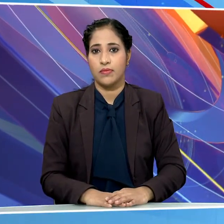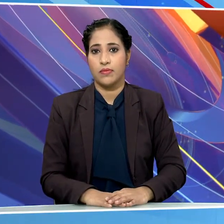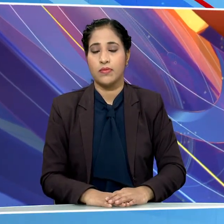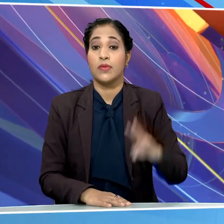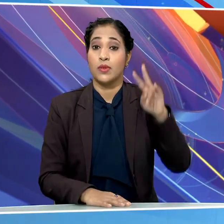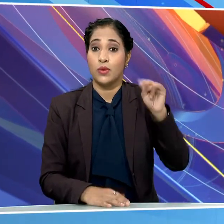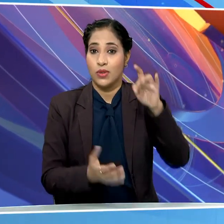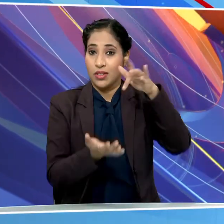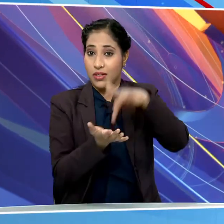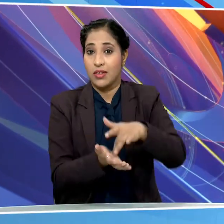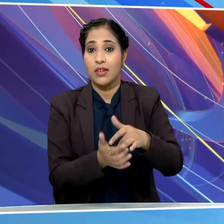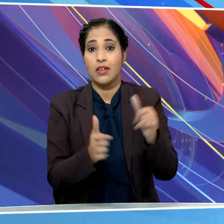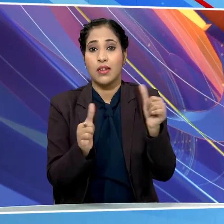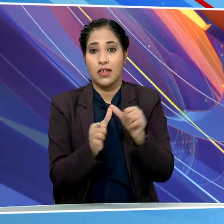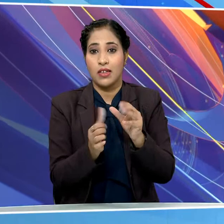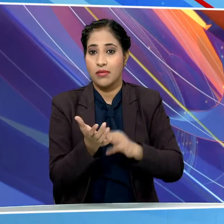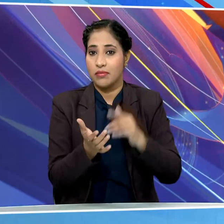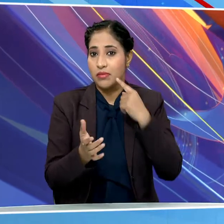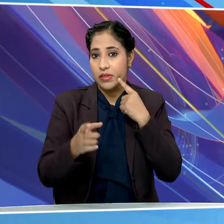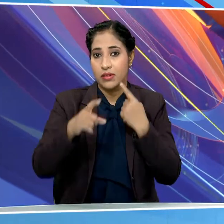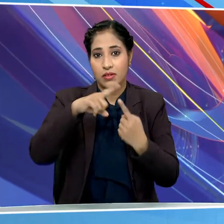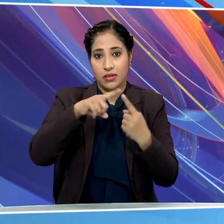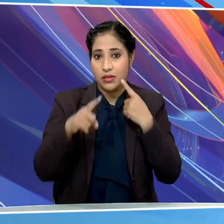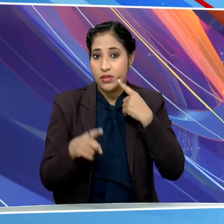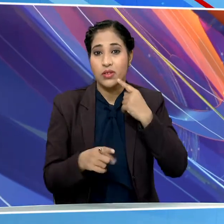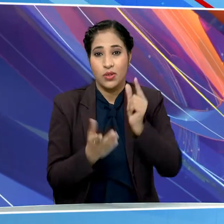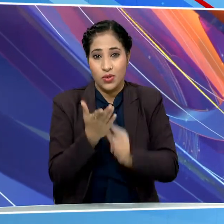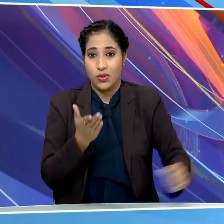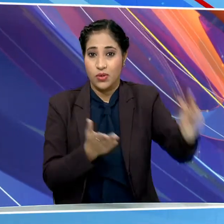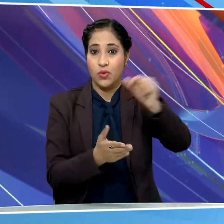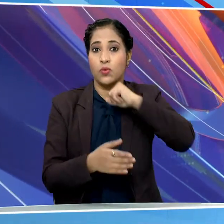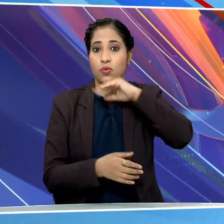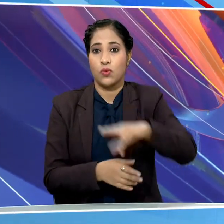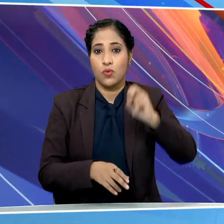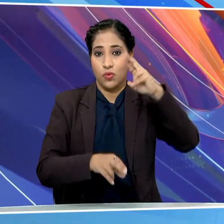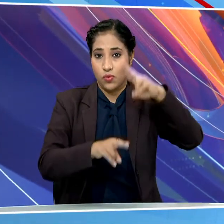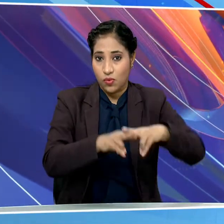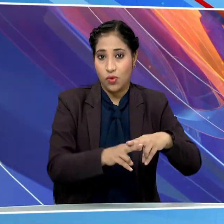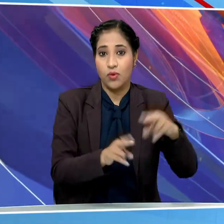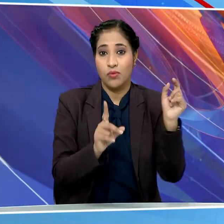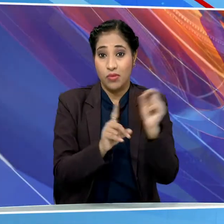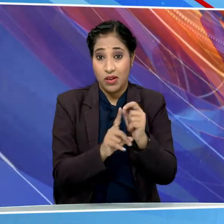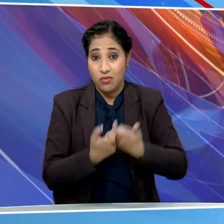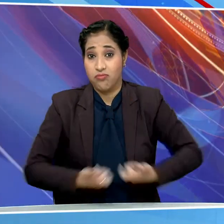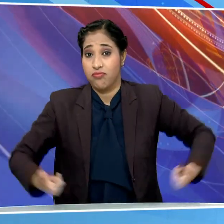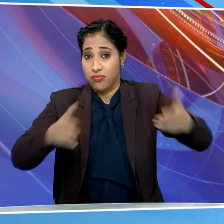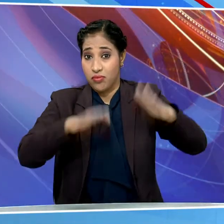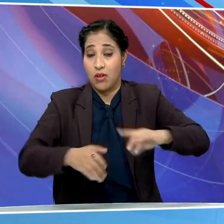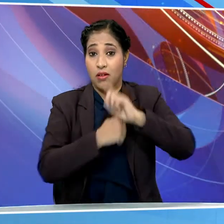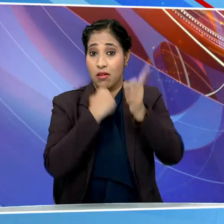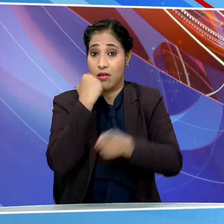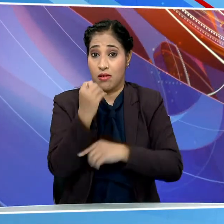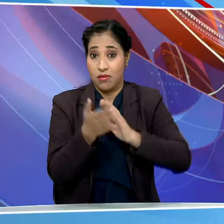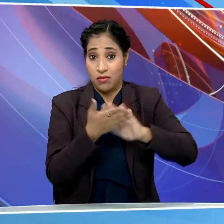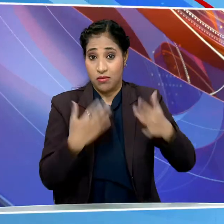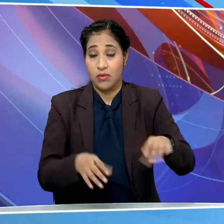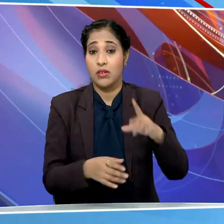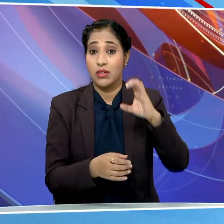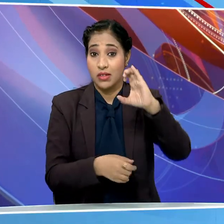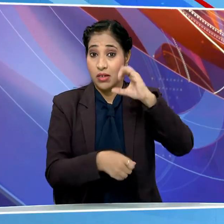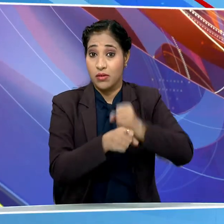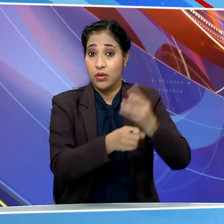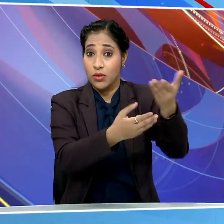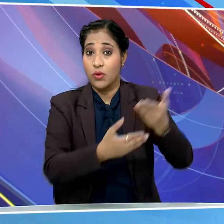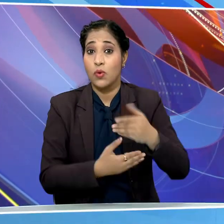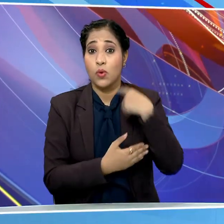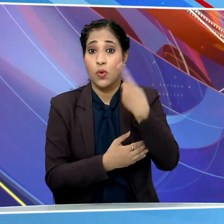और वहीं नोएडा के एमिटी विश्वविद्यालय में यूथ पार्लियामेंट का आयोजन किया गया। यूथ पार्लियामेंट के समापन समारोह में मुख्य अतिथि के तौर